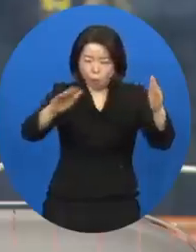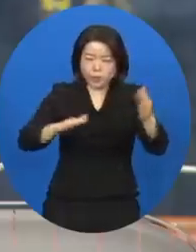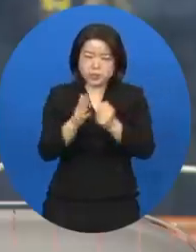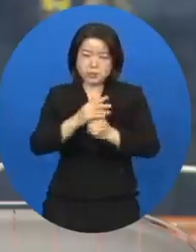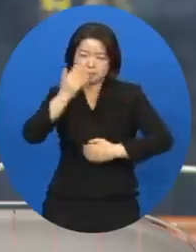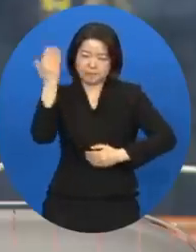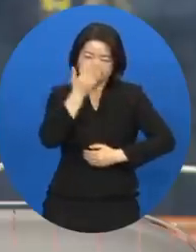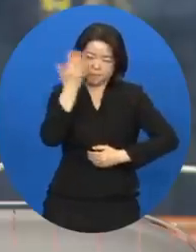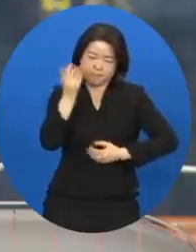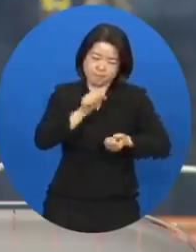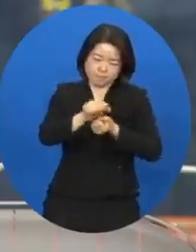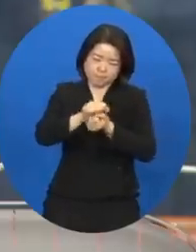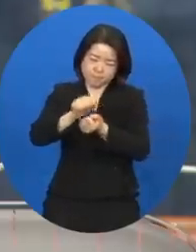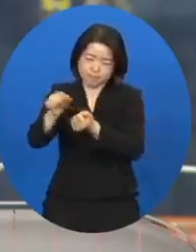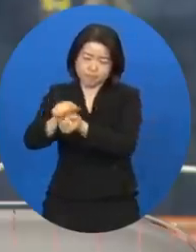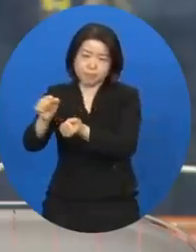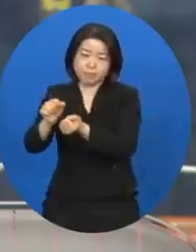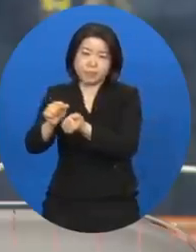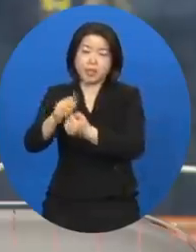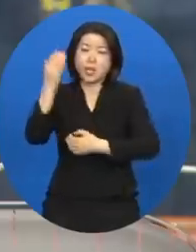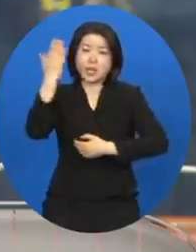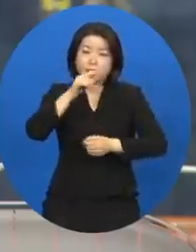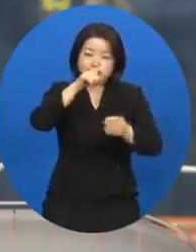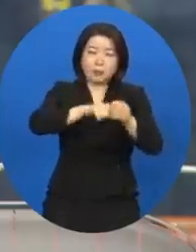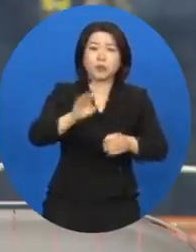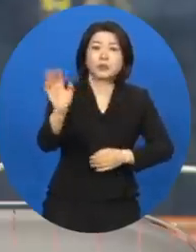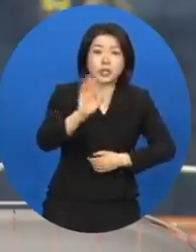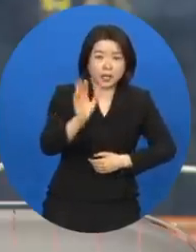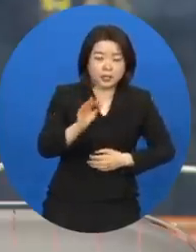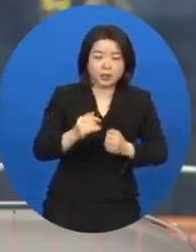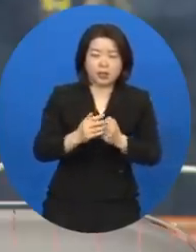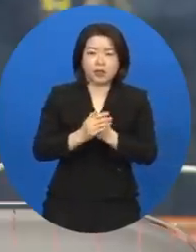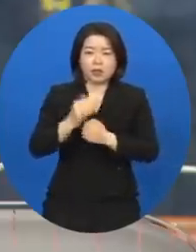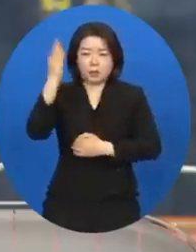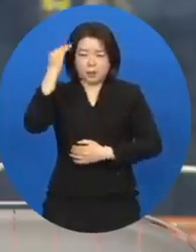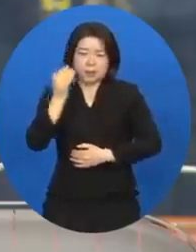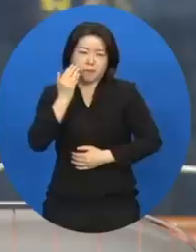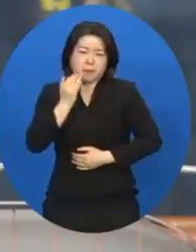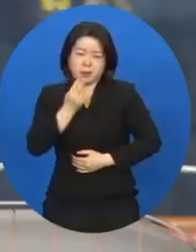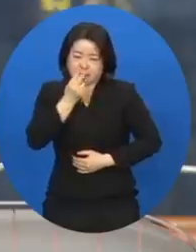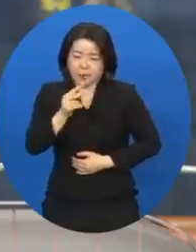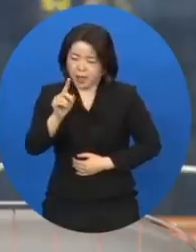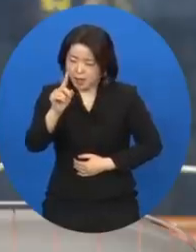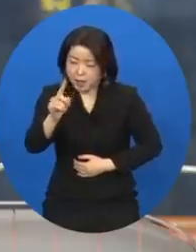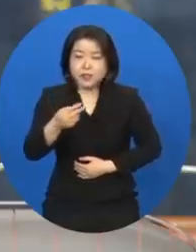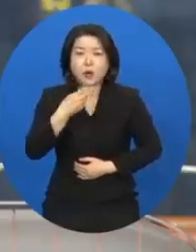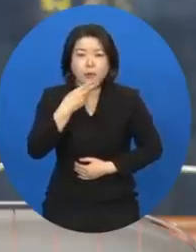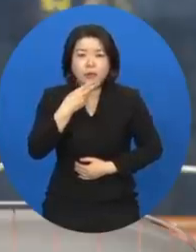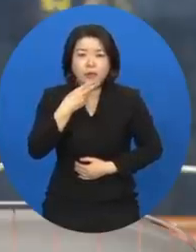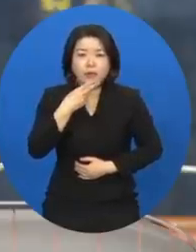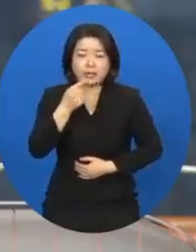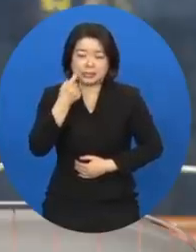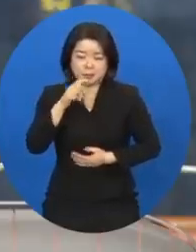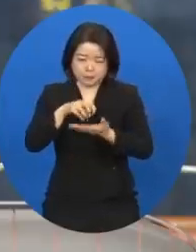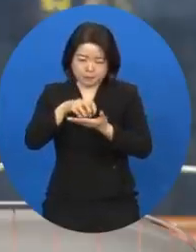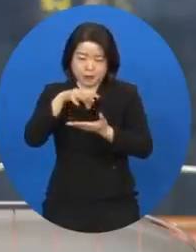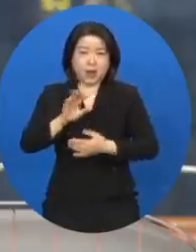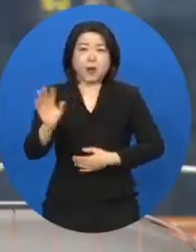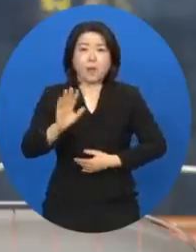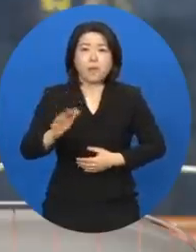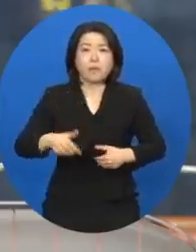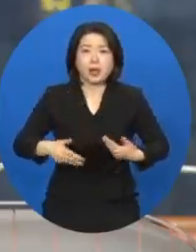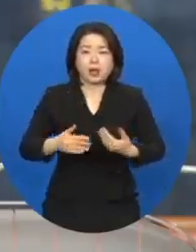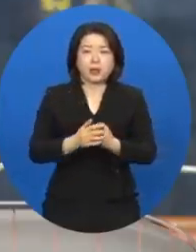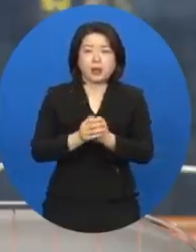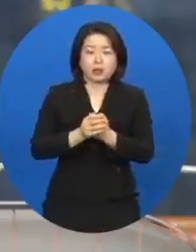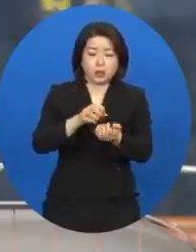목적이 깨끗한 게 아니에요. 곰팡이 하나 없도록 하는 거예요. 누룩이 없어야 되니까, 무교절을 지켜야